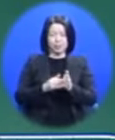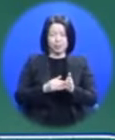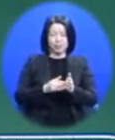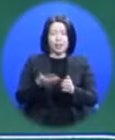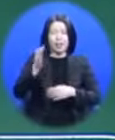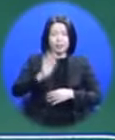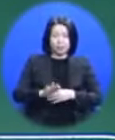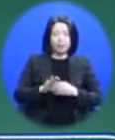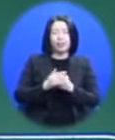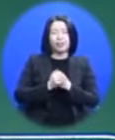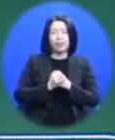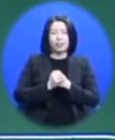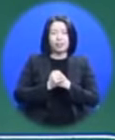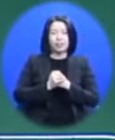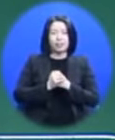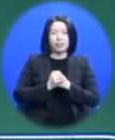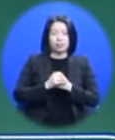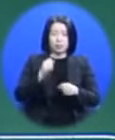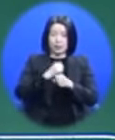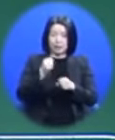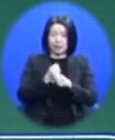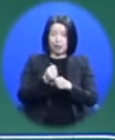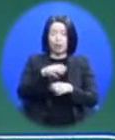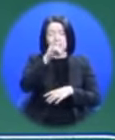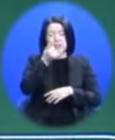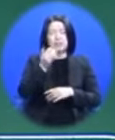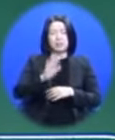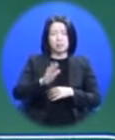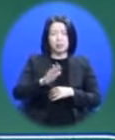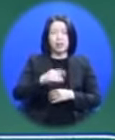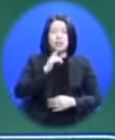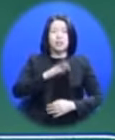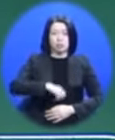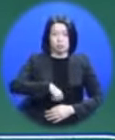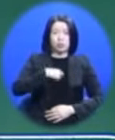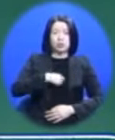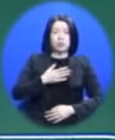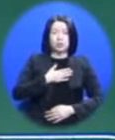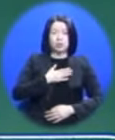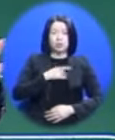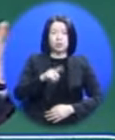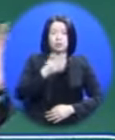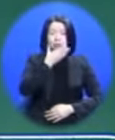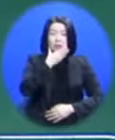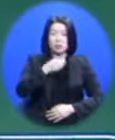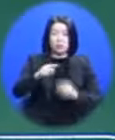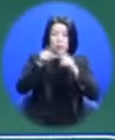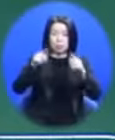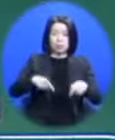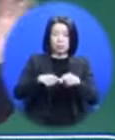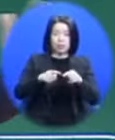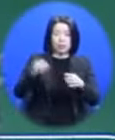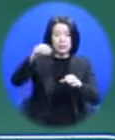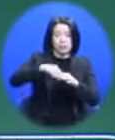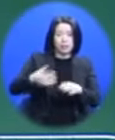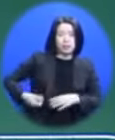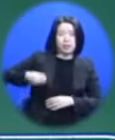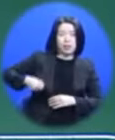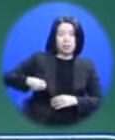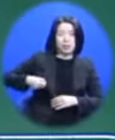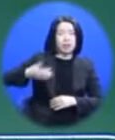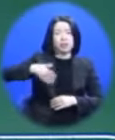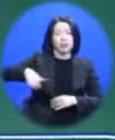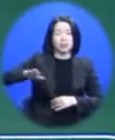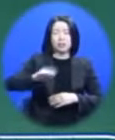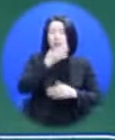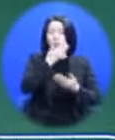그런데 굉장히 당황스러웠지만 솔직히 저는 그 복음서가 들어있는 가방 그거 찾으러 가는 게 중요한